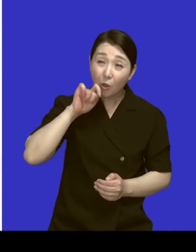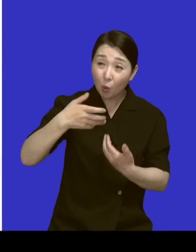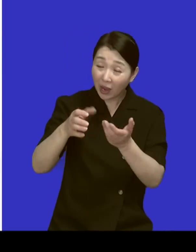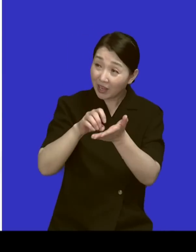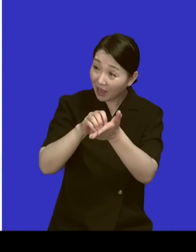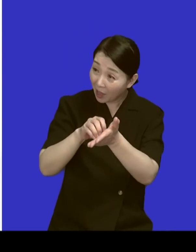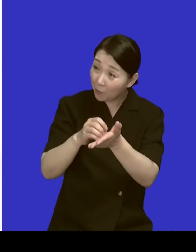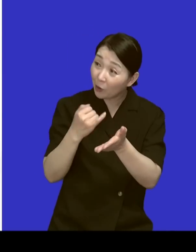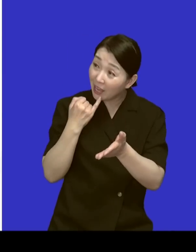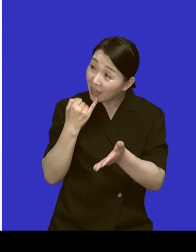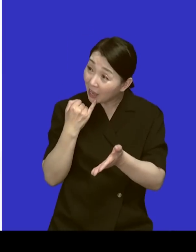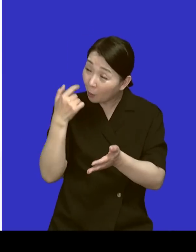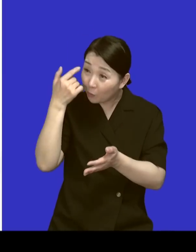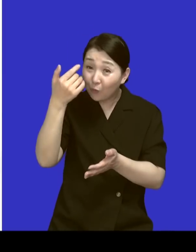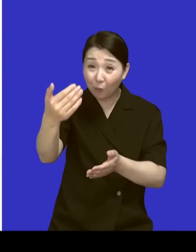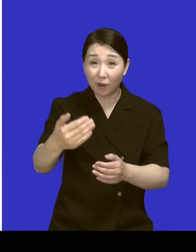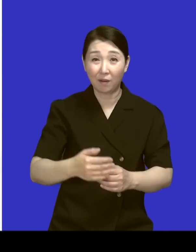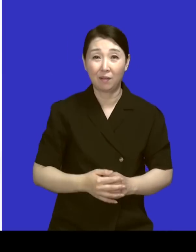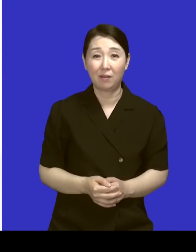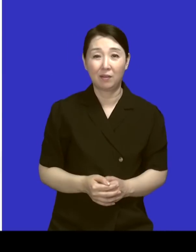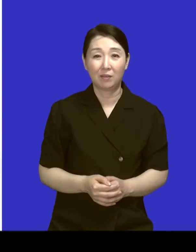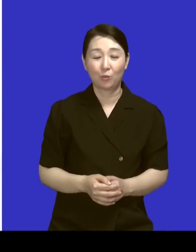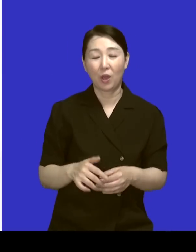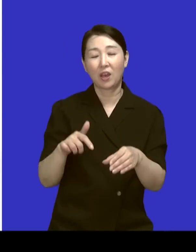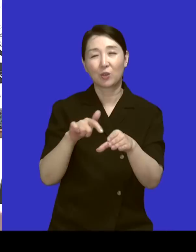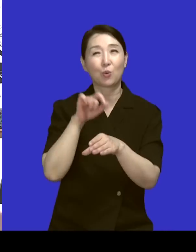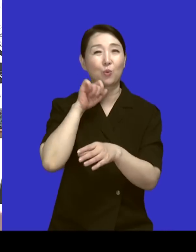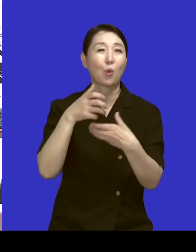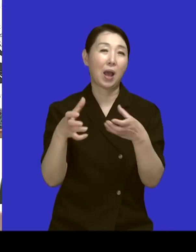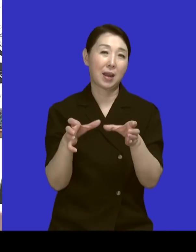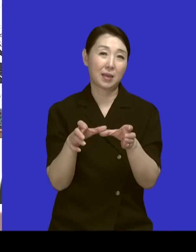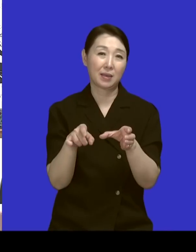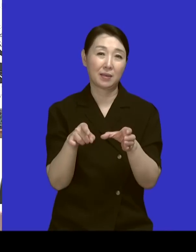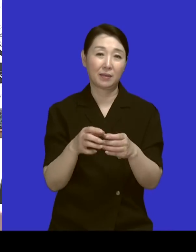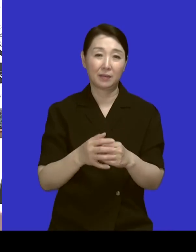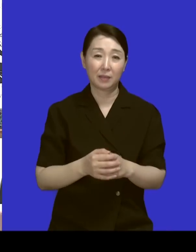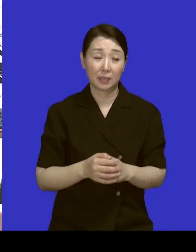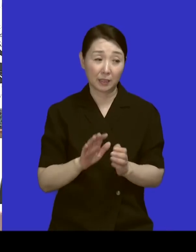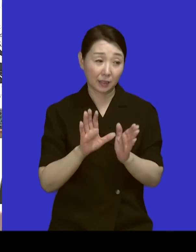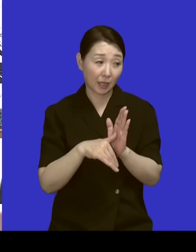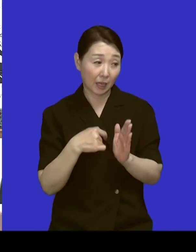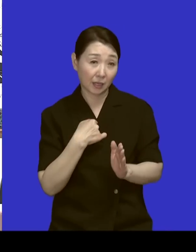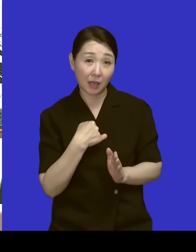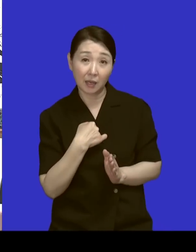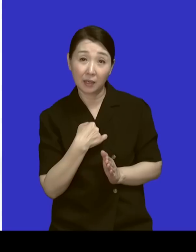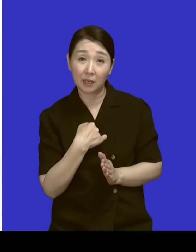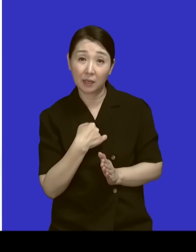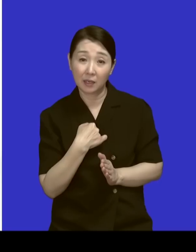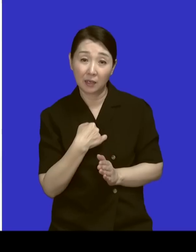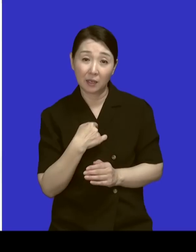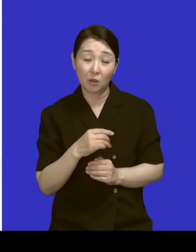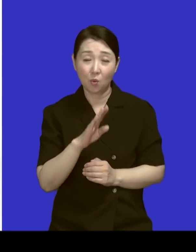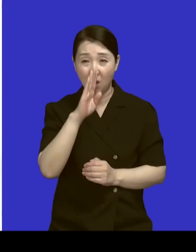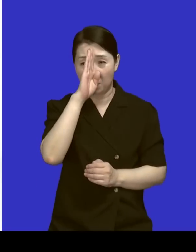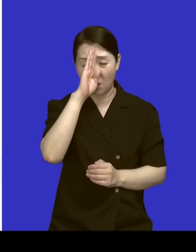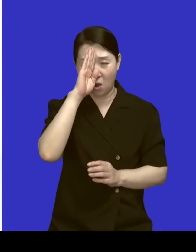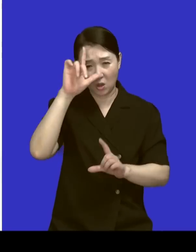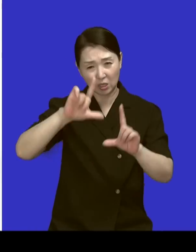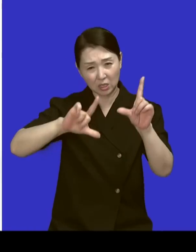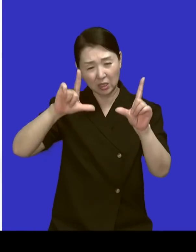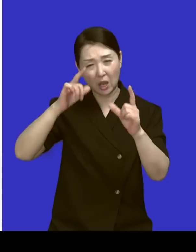생각 없냐고. 네. 그게 이제 기독교 동아리였던 거죠. 근데 당시 저로서는 이 병으로 인한 증상이